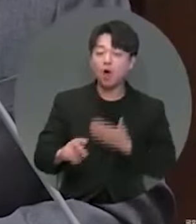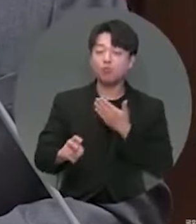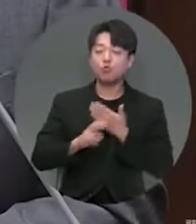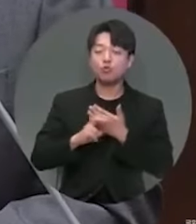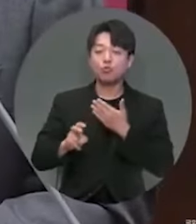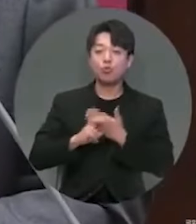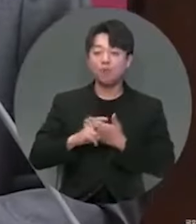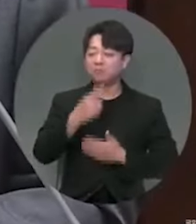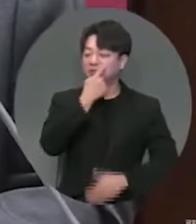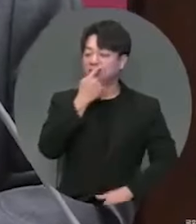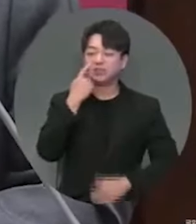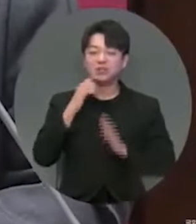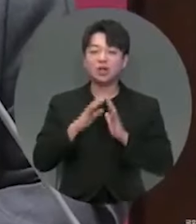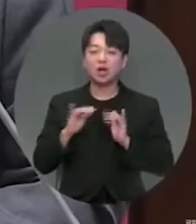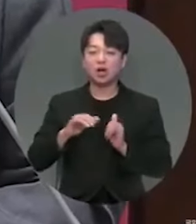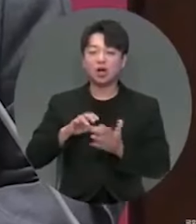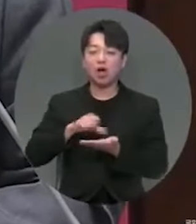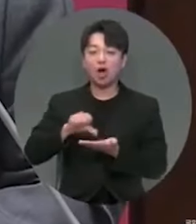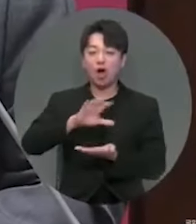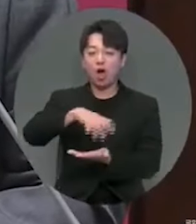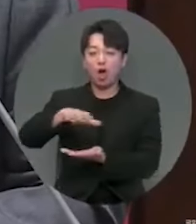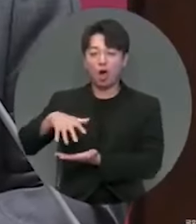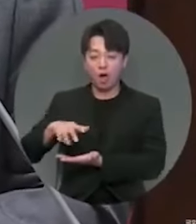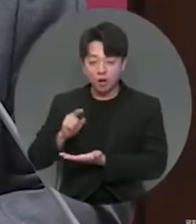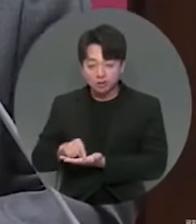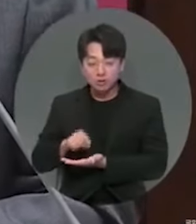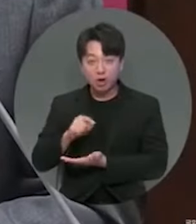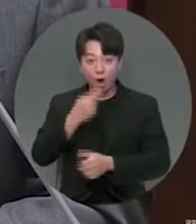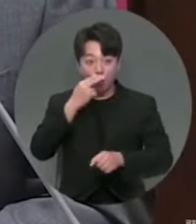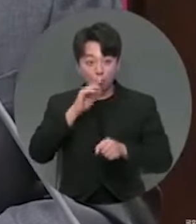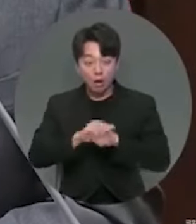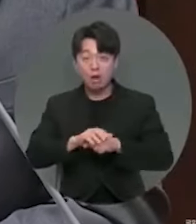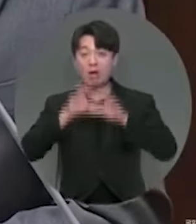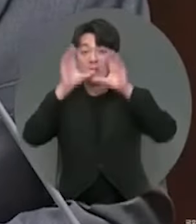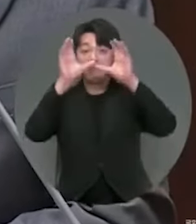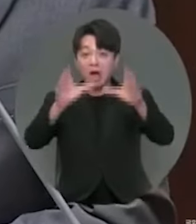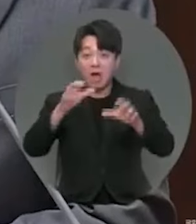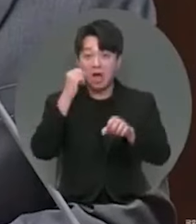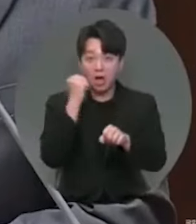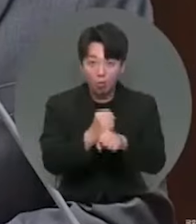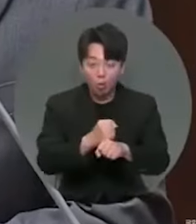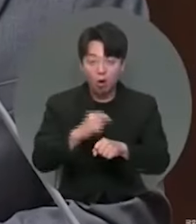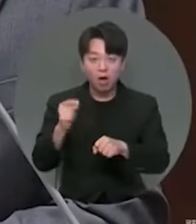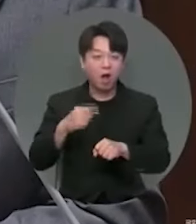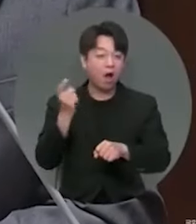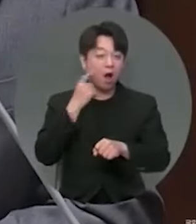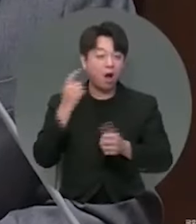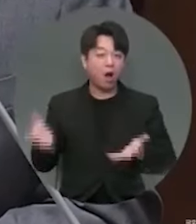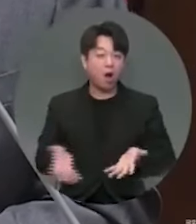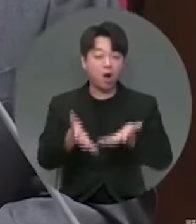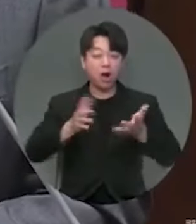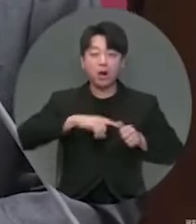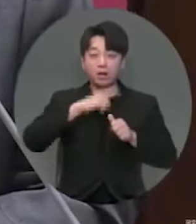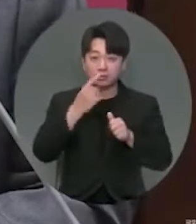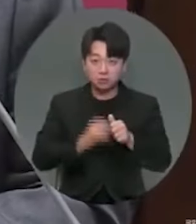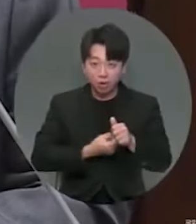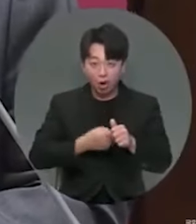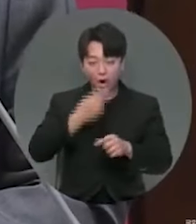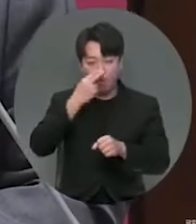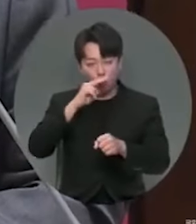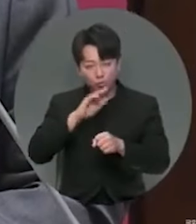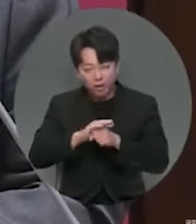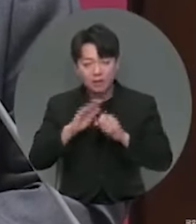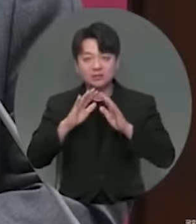수집하여 무차별적으로 의혹을 뒤집어 씌우고 그 의혹을 증폭시키고 자의적으로 해석해서